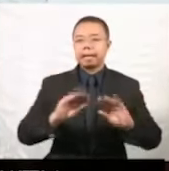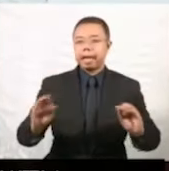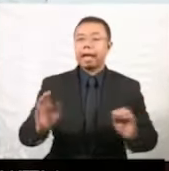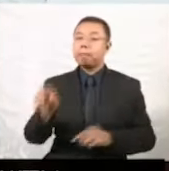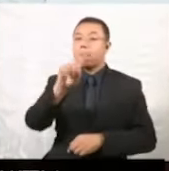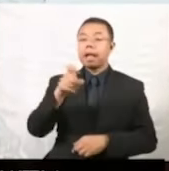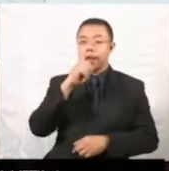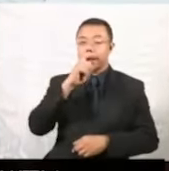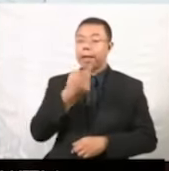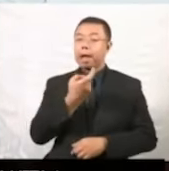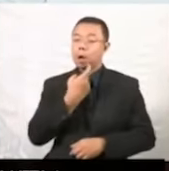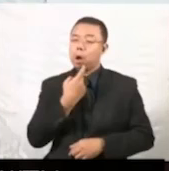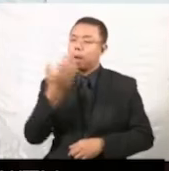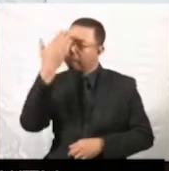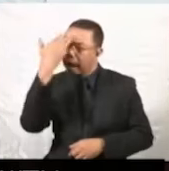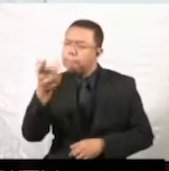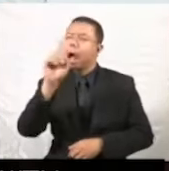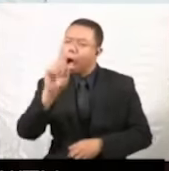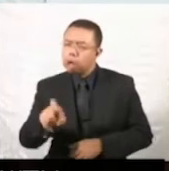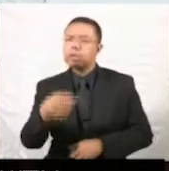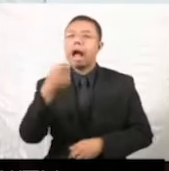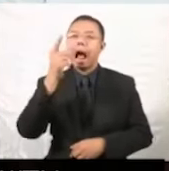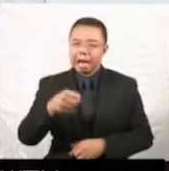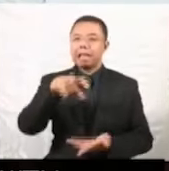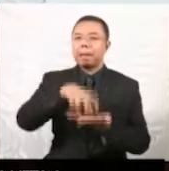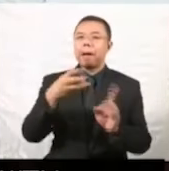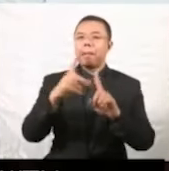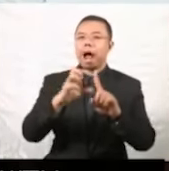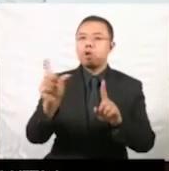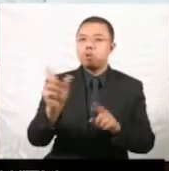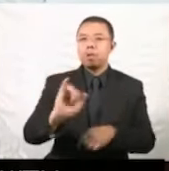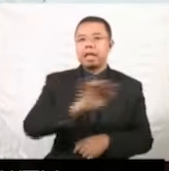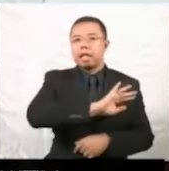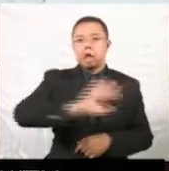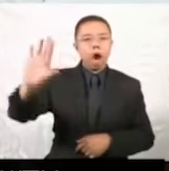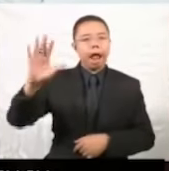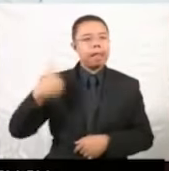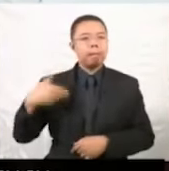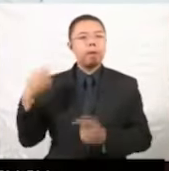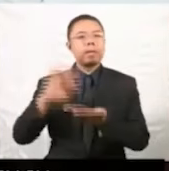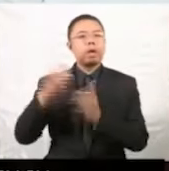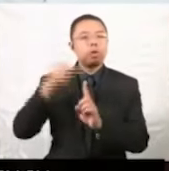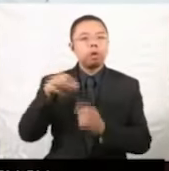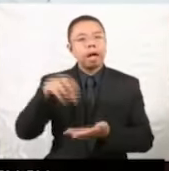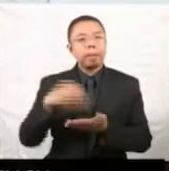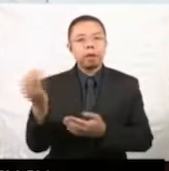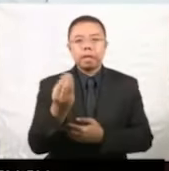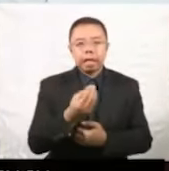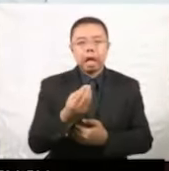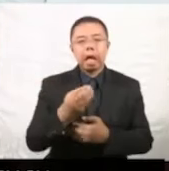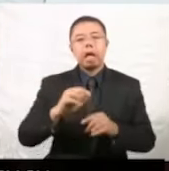bertanya kepada Bapak kenapa itu harus terjadi sementara puun sendiri sudah meminta